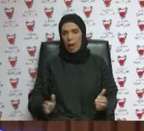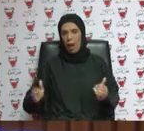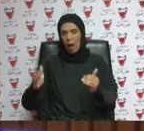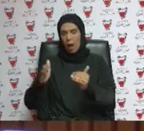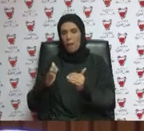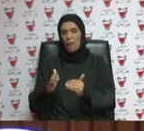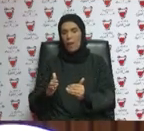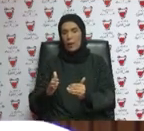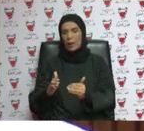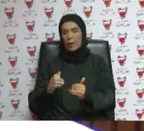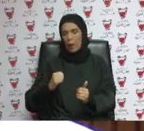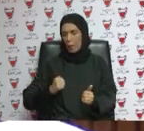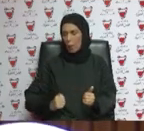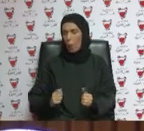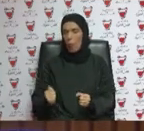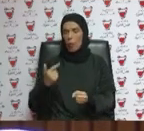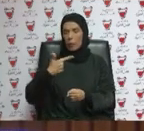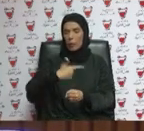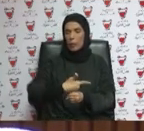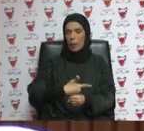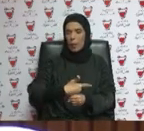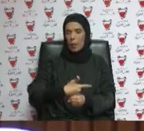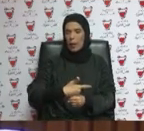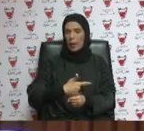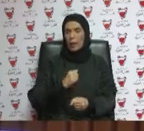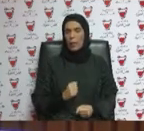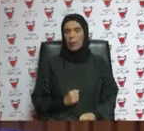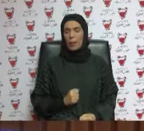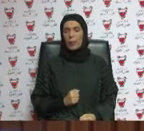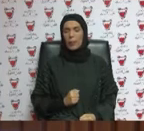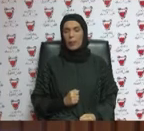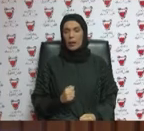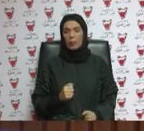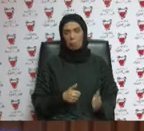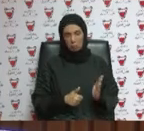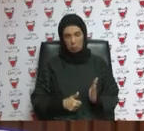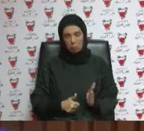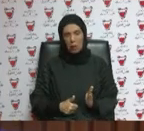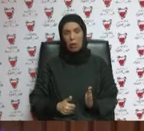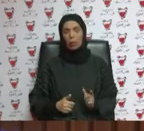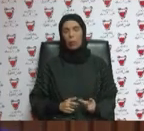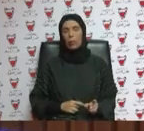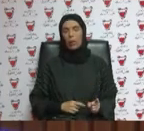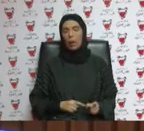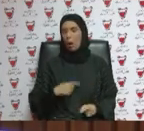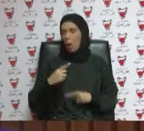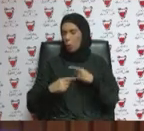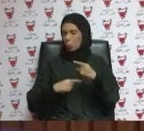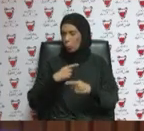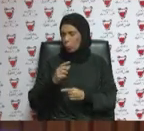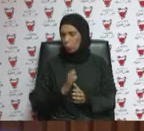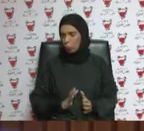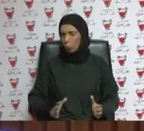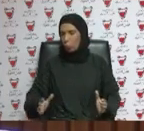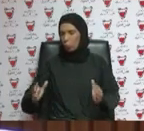بقيادة صاحب سمو الملكي ولي العهد الأمين والنائب الأول الذي يقود فعلا فريقا لا ينام مكرسا